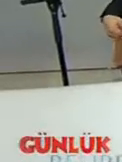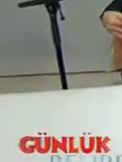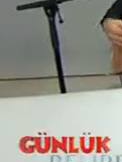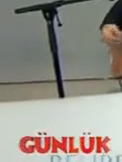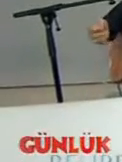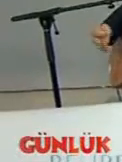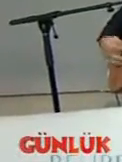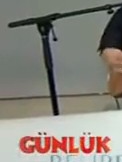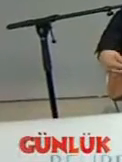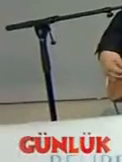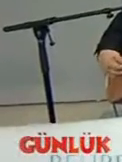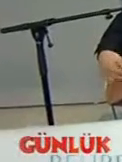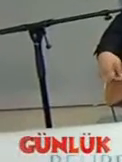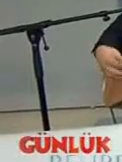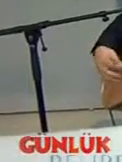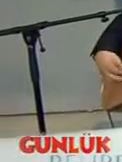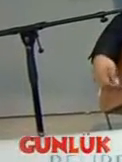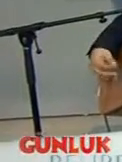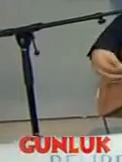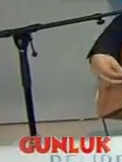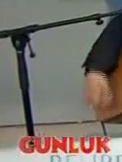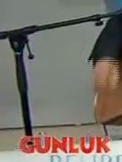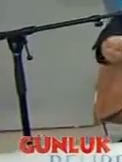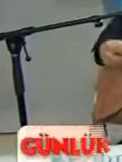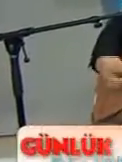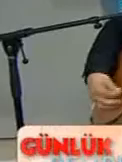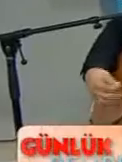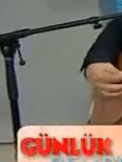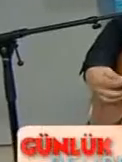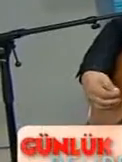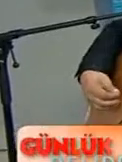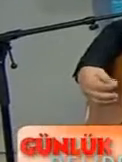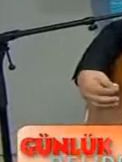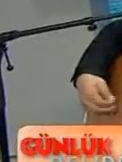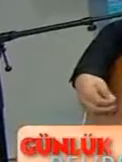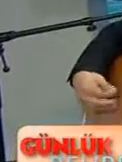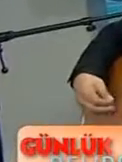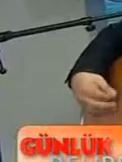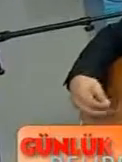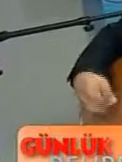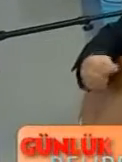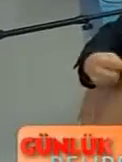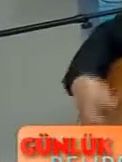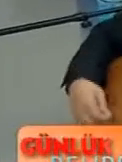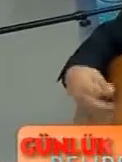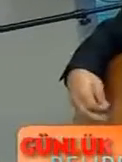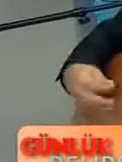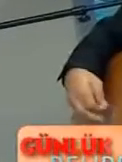Deniz üstü köprü, ey